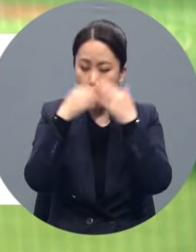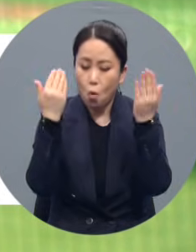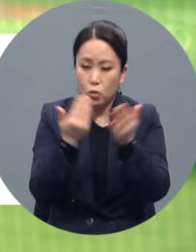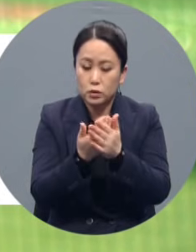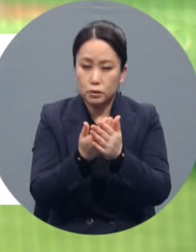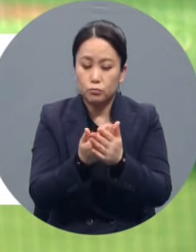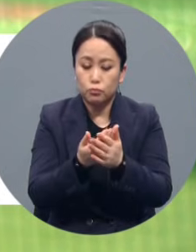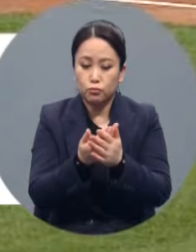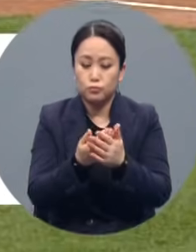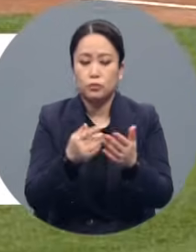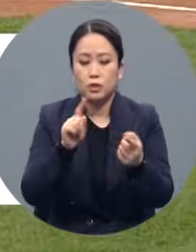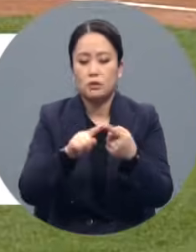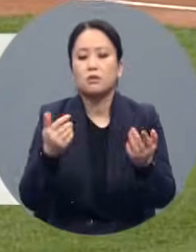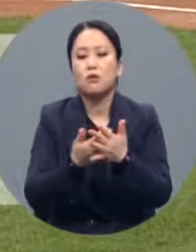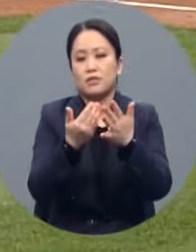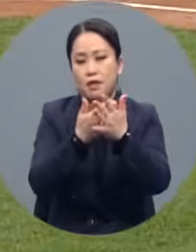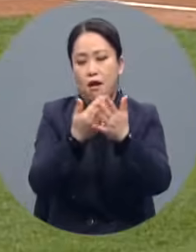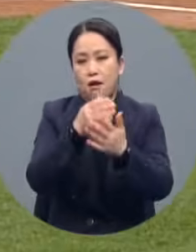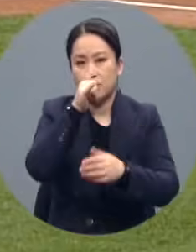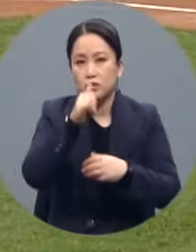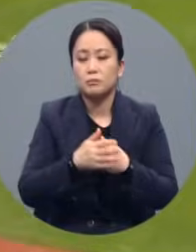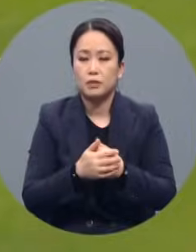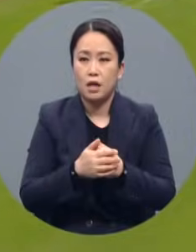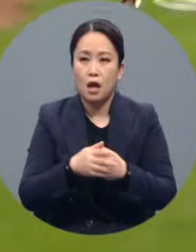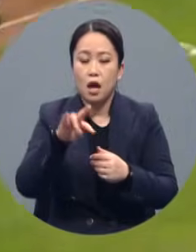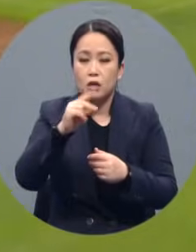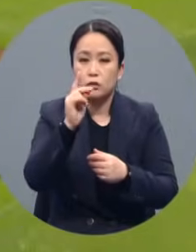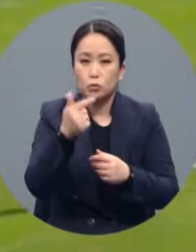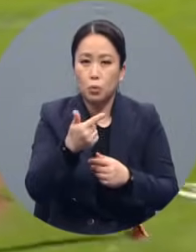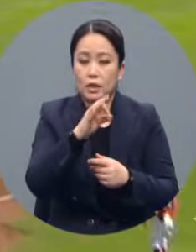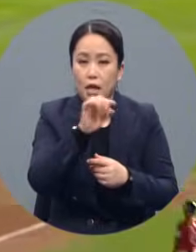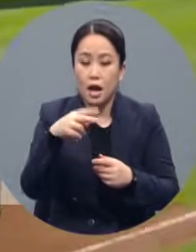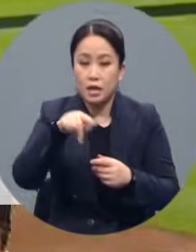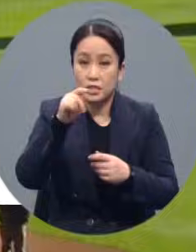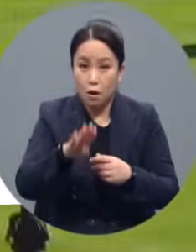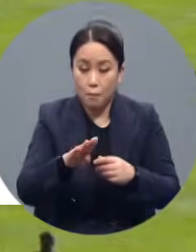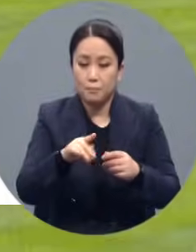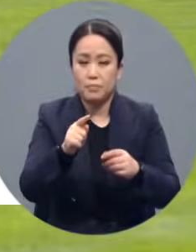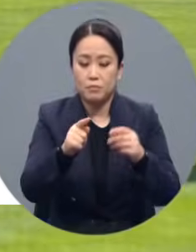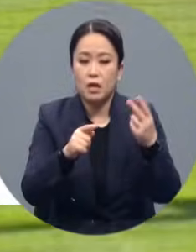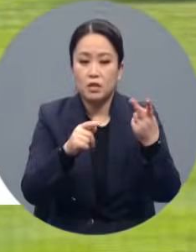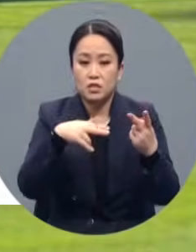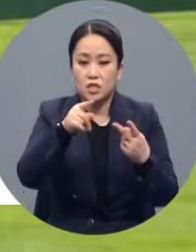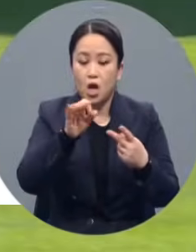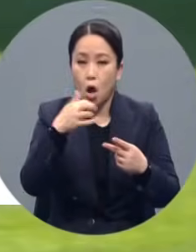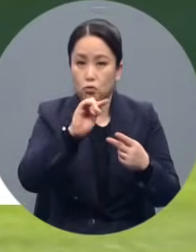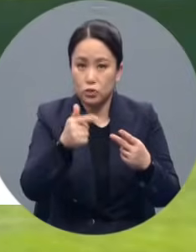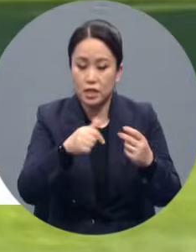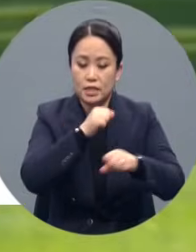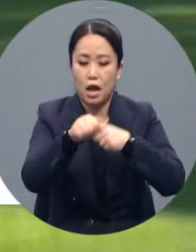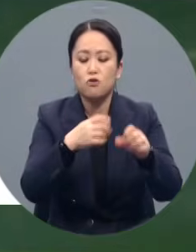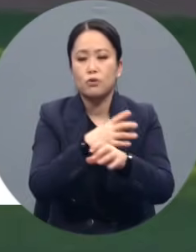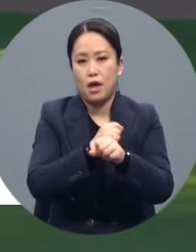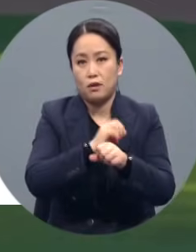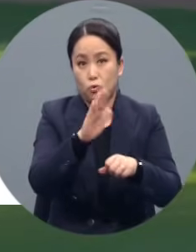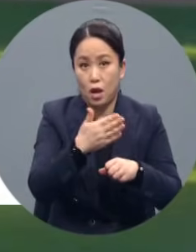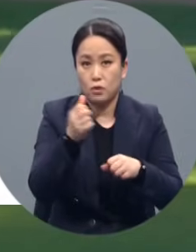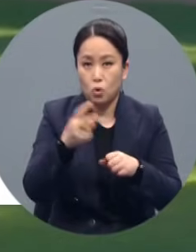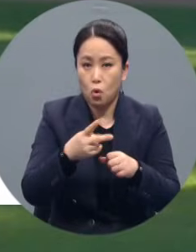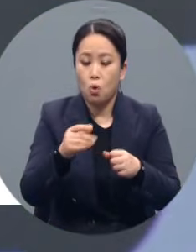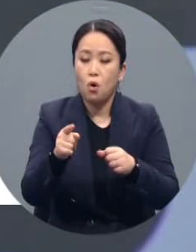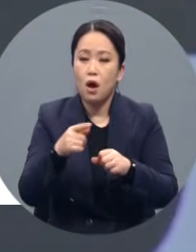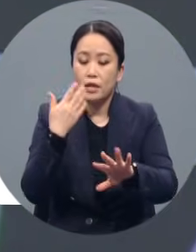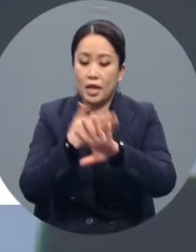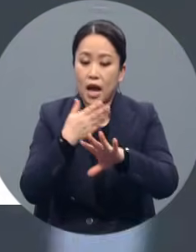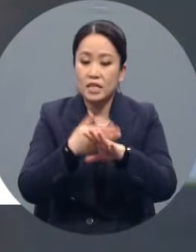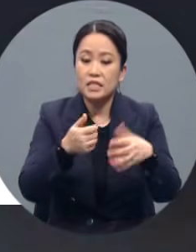of 80 to 100. 손아섭과 정훈이 자유계약으로 풀립니다. 김현수 등 자유계약을 앞둔 다른 팀의